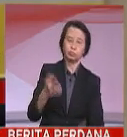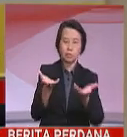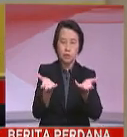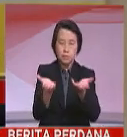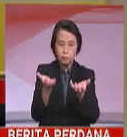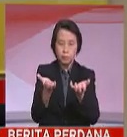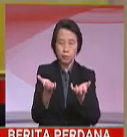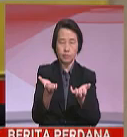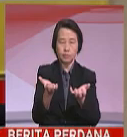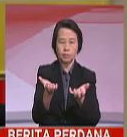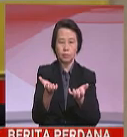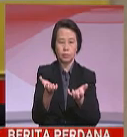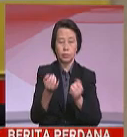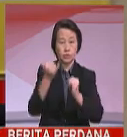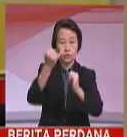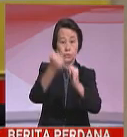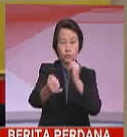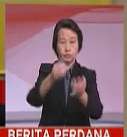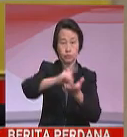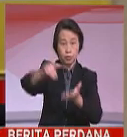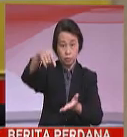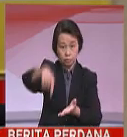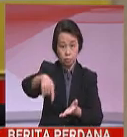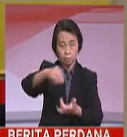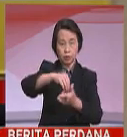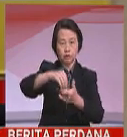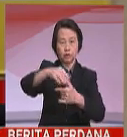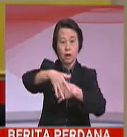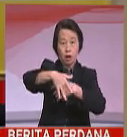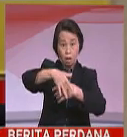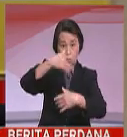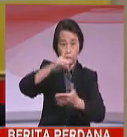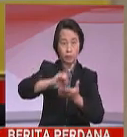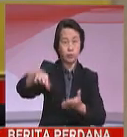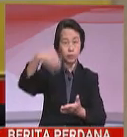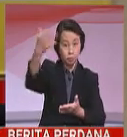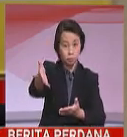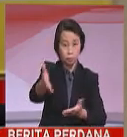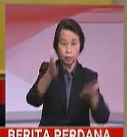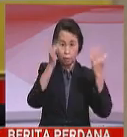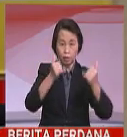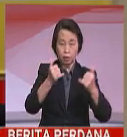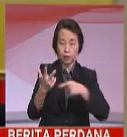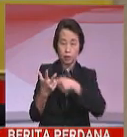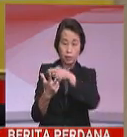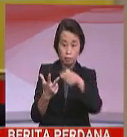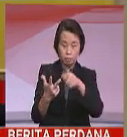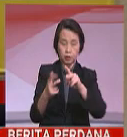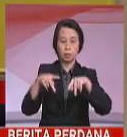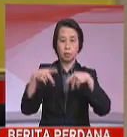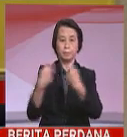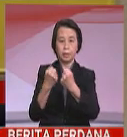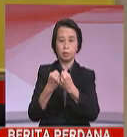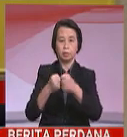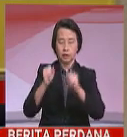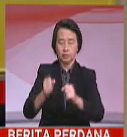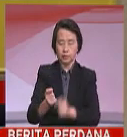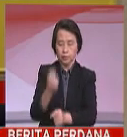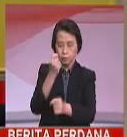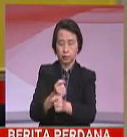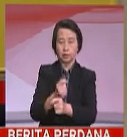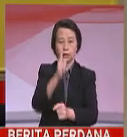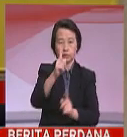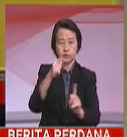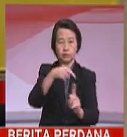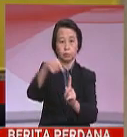supaya pada hujung minggu ini ataupun awal minggu depan kita harap ketiga-tiga parti dapat menetapkan satu